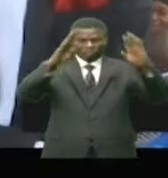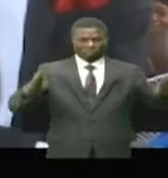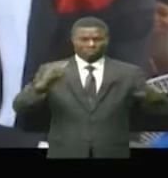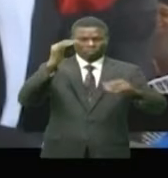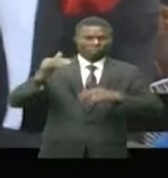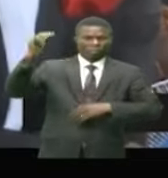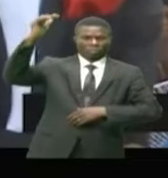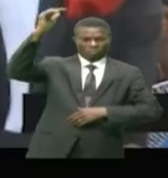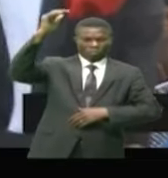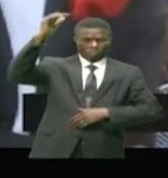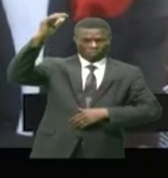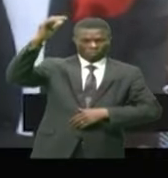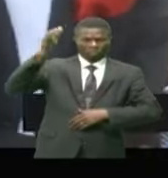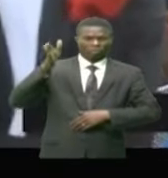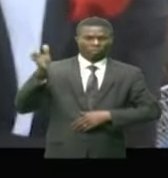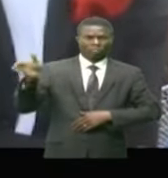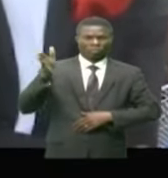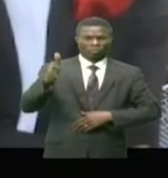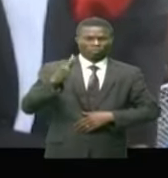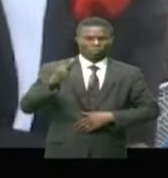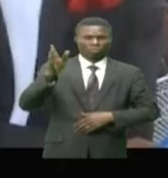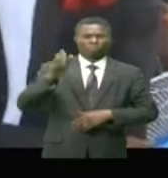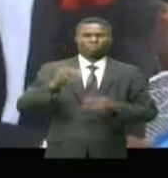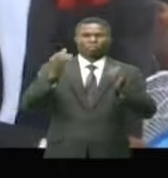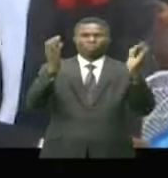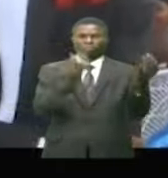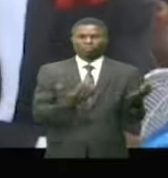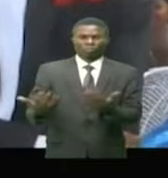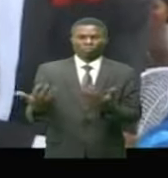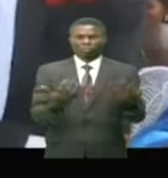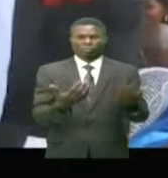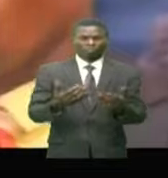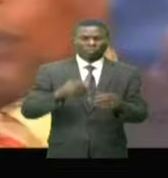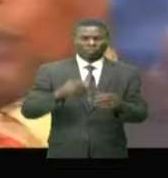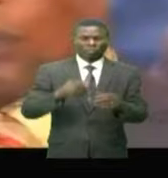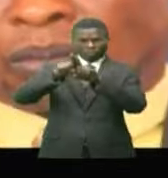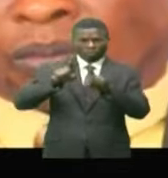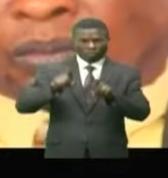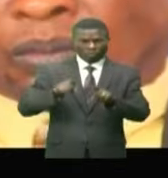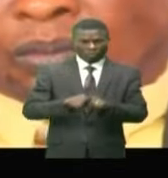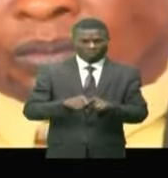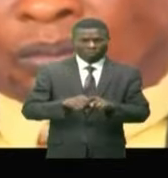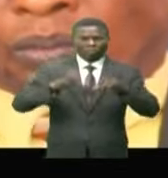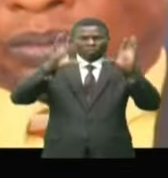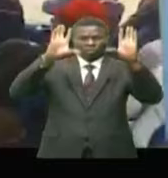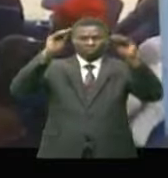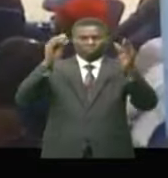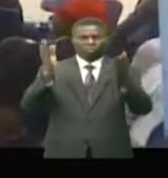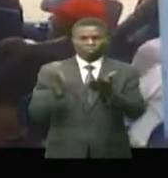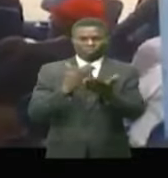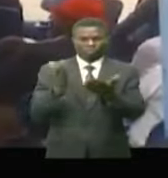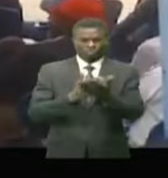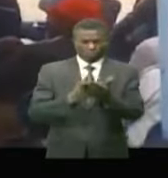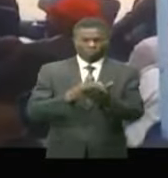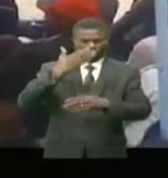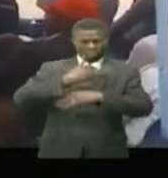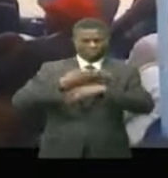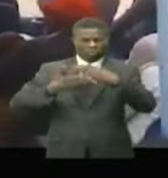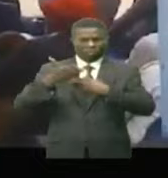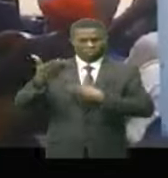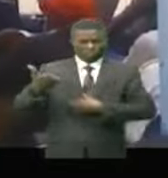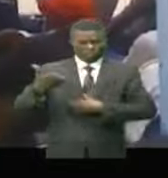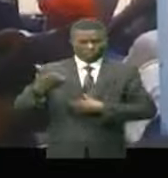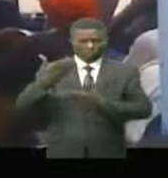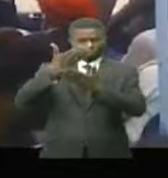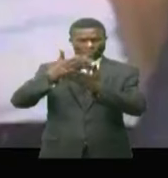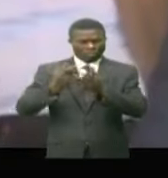qui abritera des salles techniques, d'informatique et de laboratoire, ainsi qu'une bibliothèque sont en cours de construction, en état